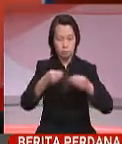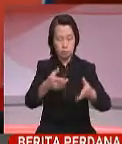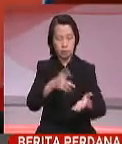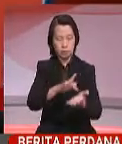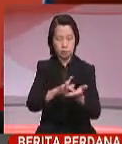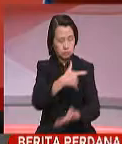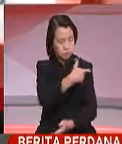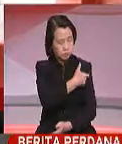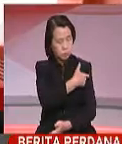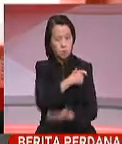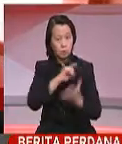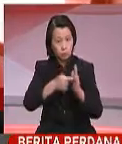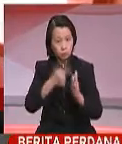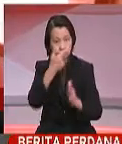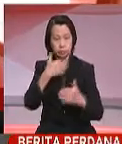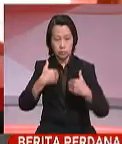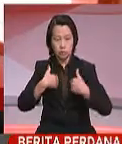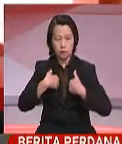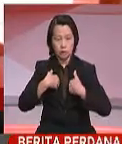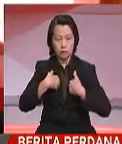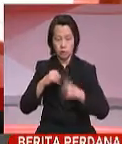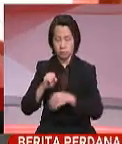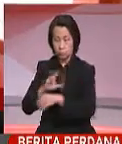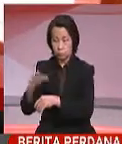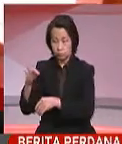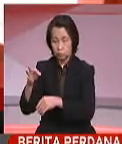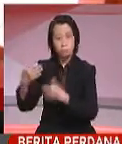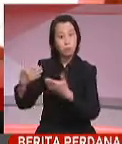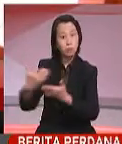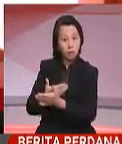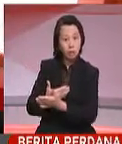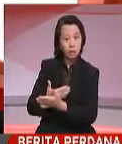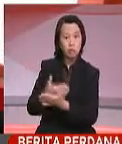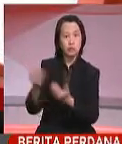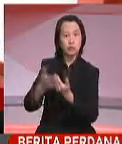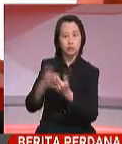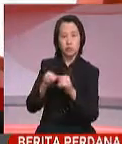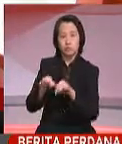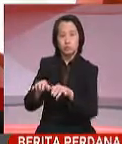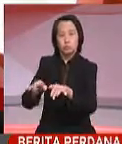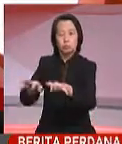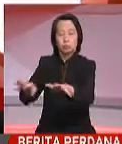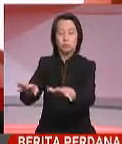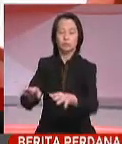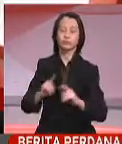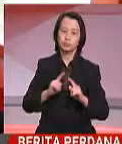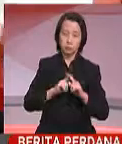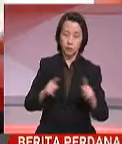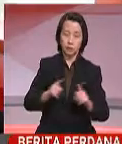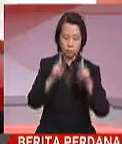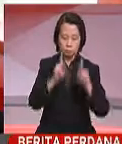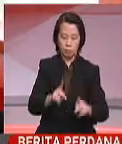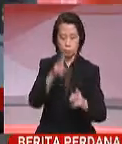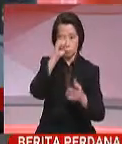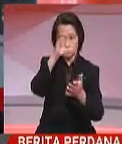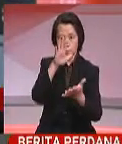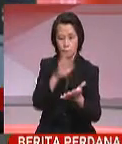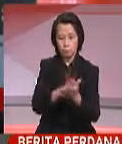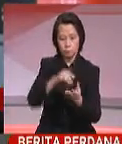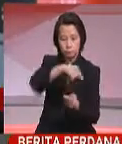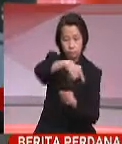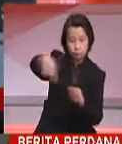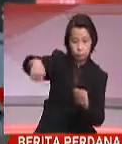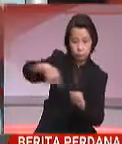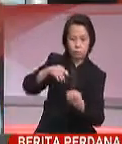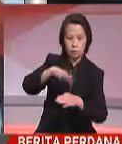vaksin telah bermula kerana terdapatnya strain covid-19 baru yang mudah merebak walau bagaimanapun pihaknya percaya situasi